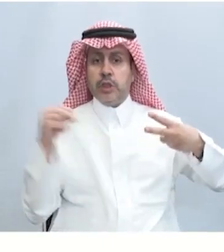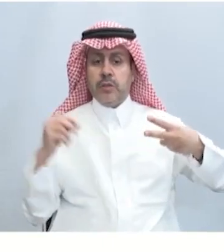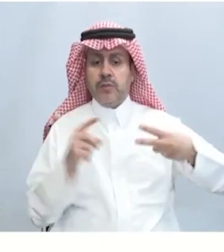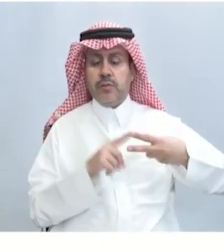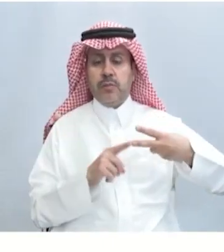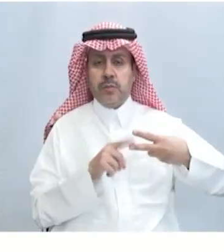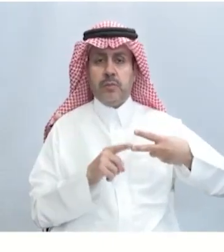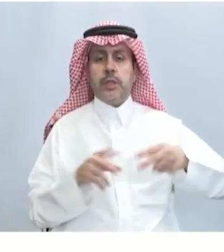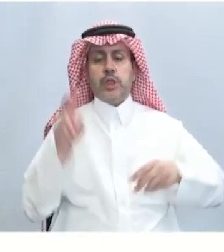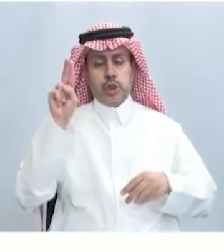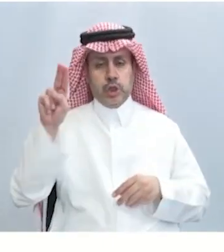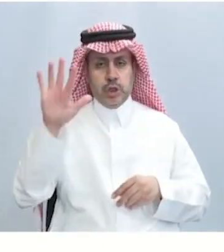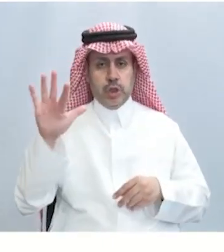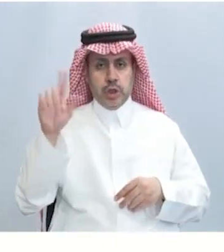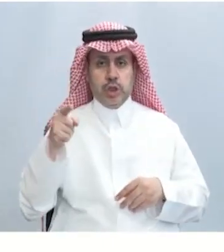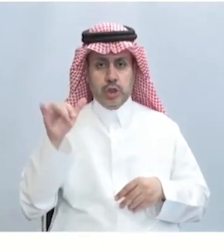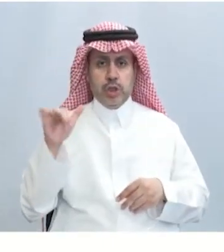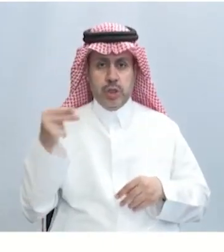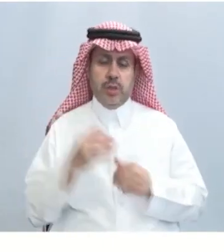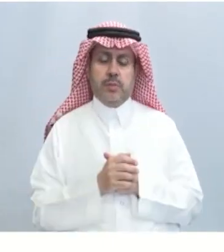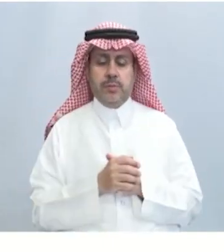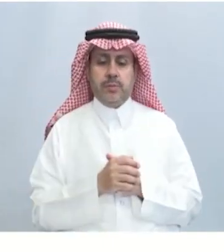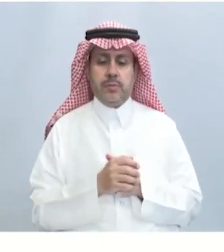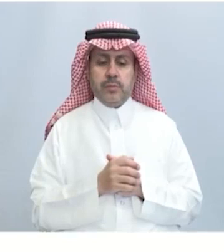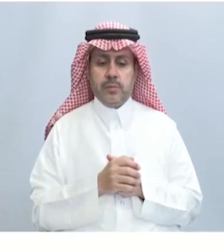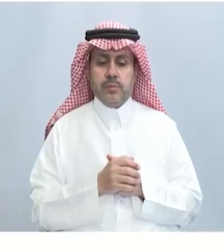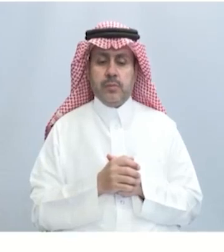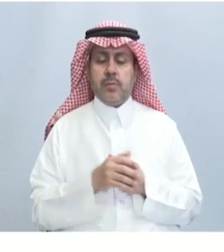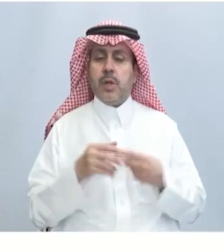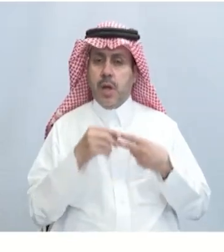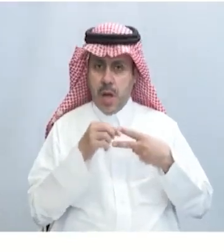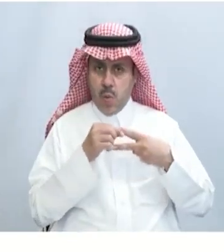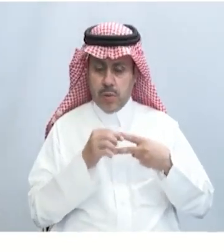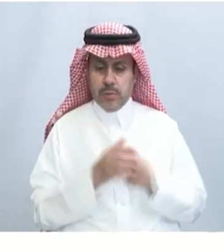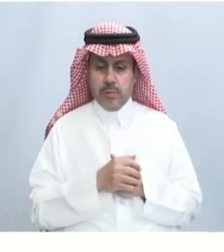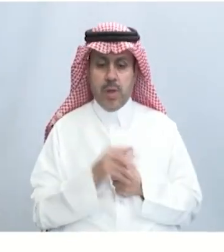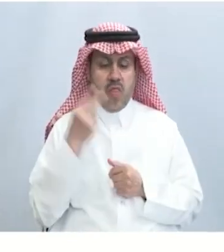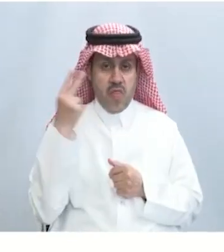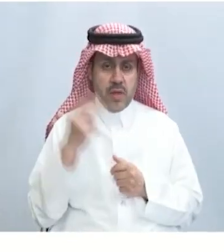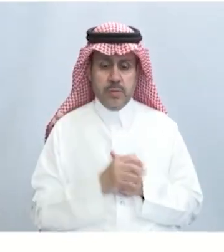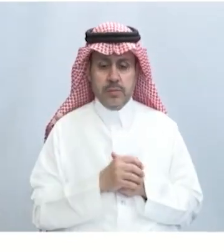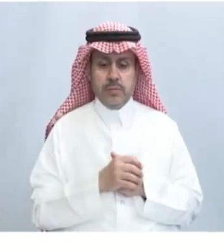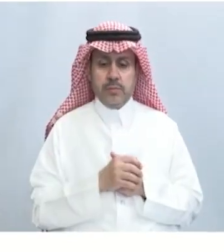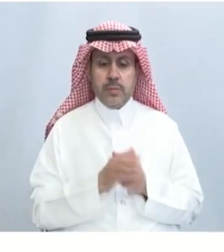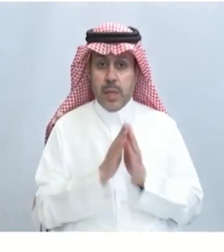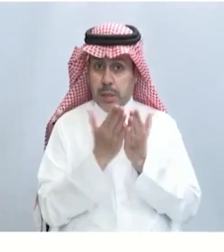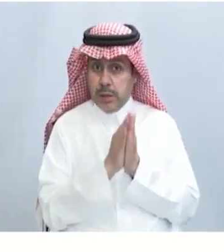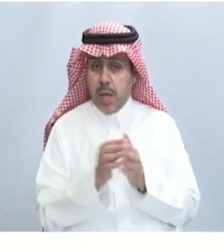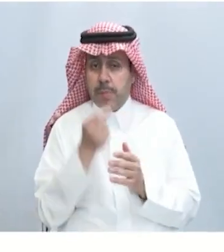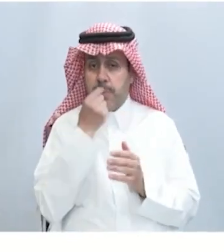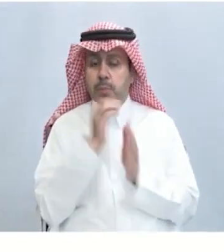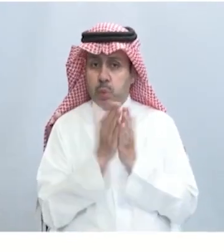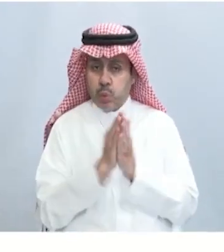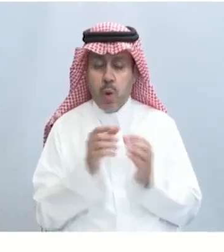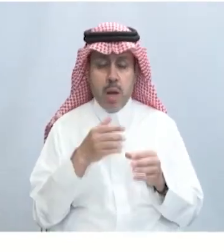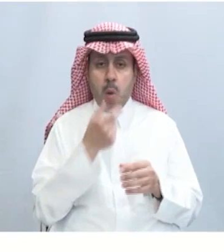بلا شك انه تعريف للتشريع تعريف للتشريع السؤال الثاني الكتاب والسنه